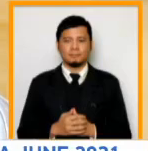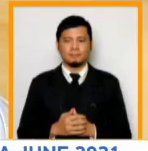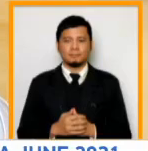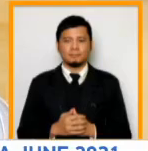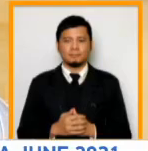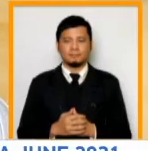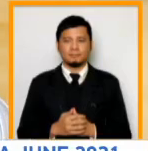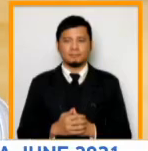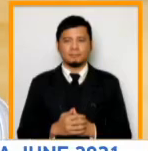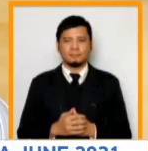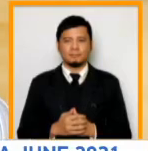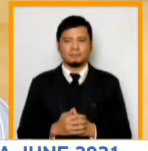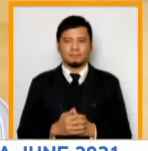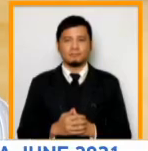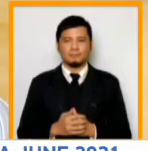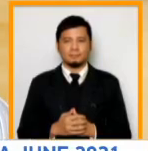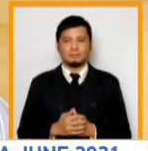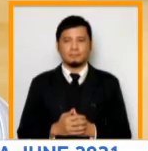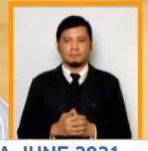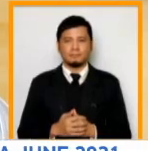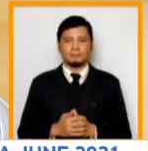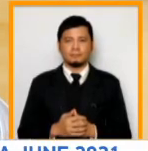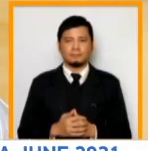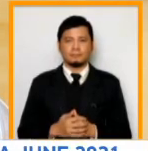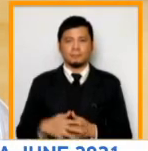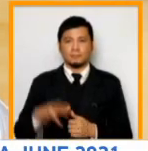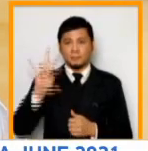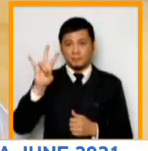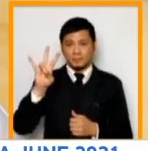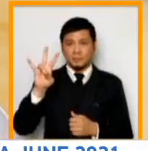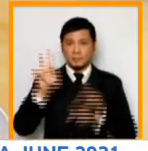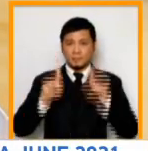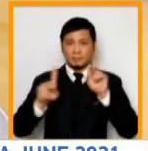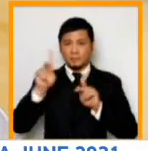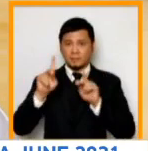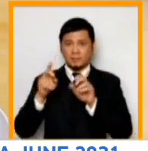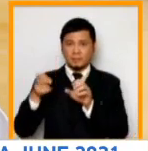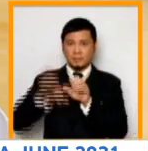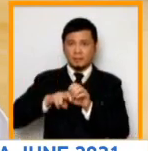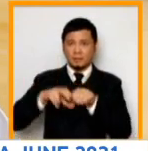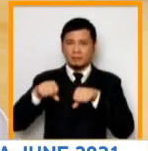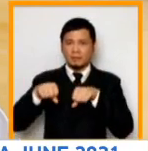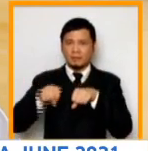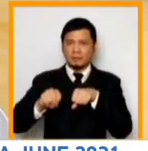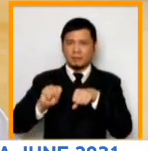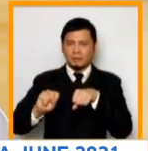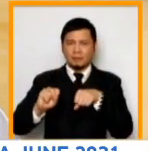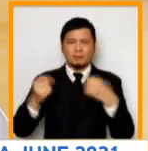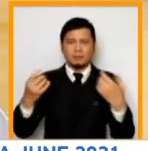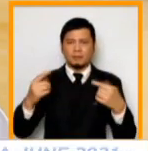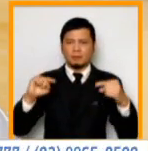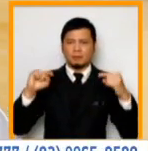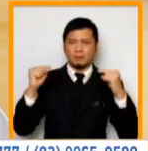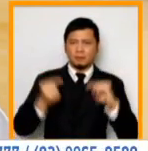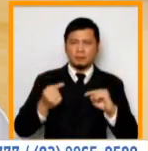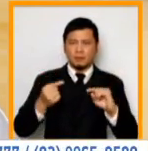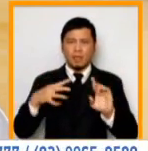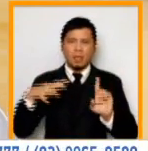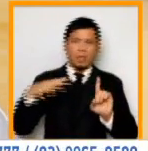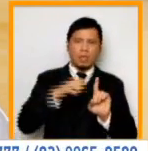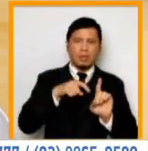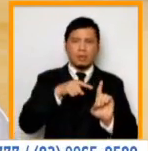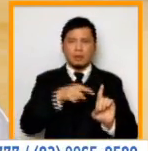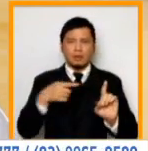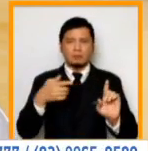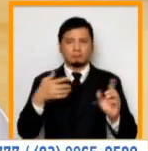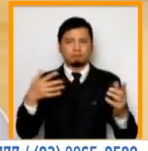Sugatan ang pitong sakay ng isang tricycle matapos na sumalpok sa isang trailer truck sa Maynila. Ang mga biktima, pawang mga kabataan.